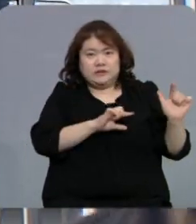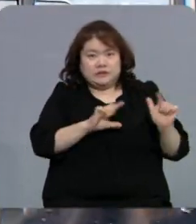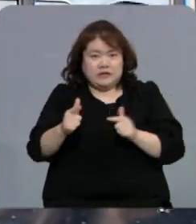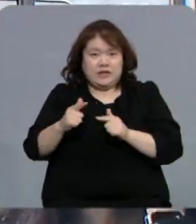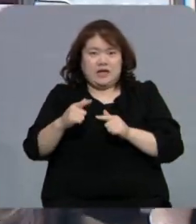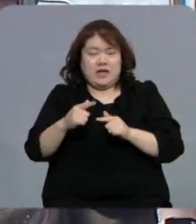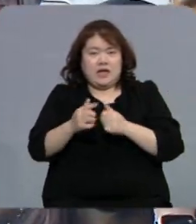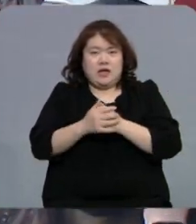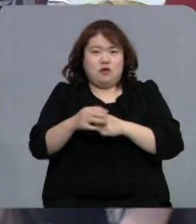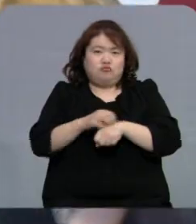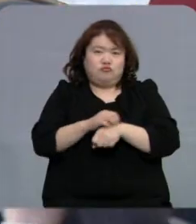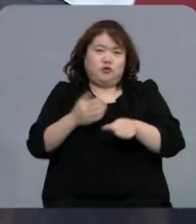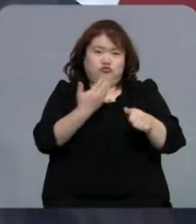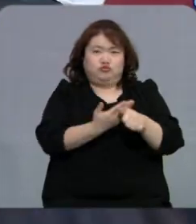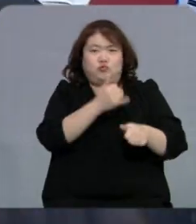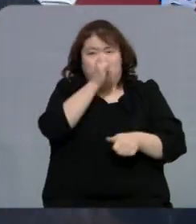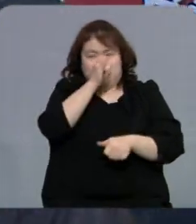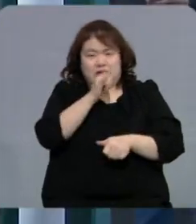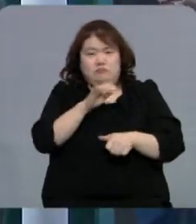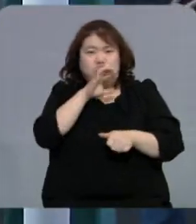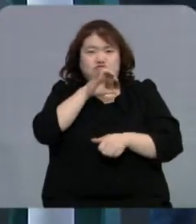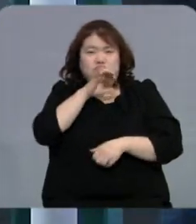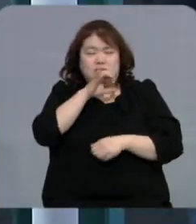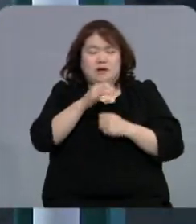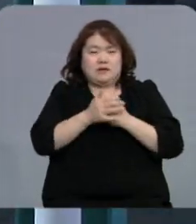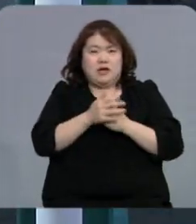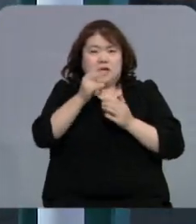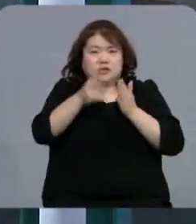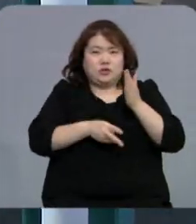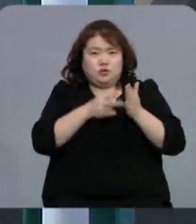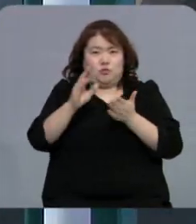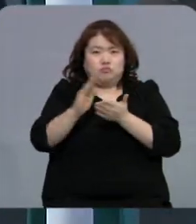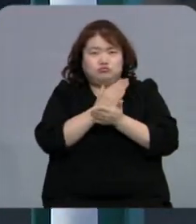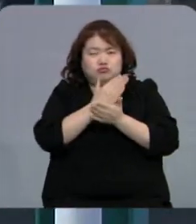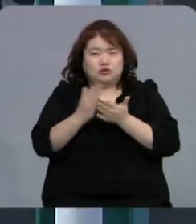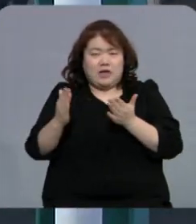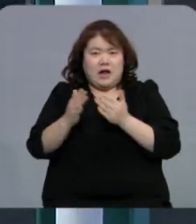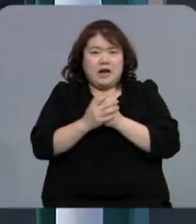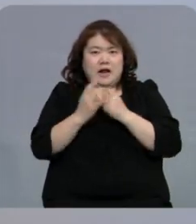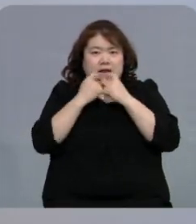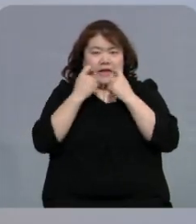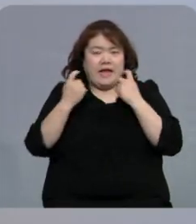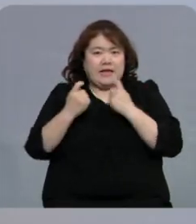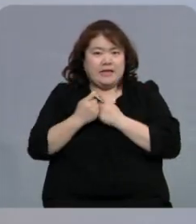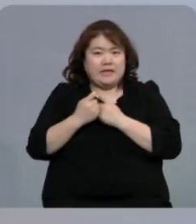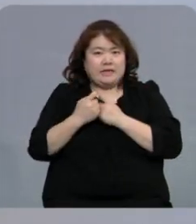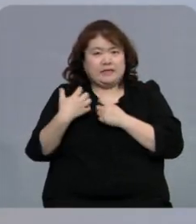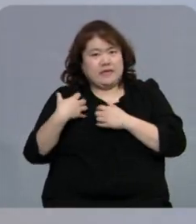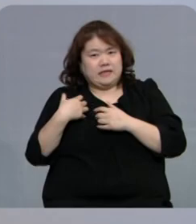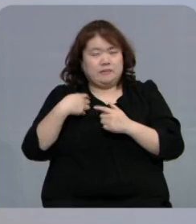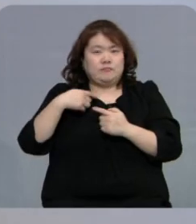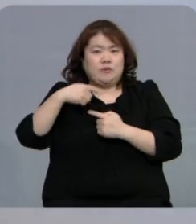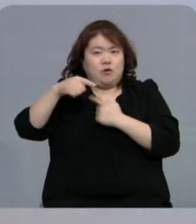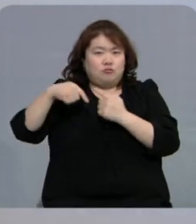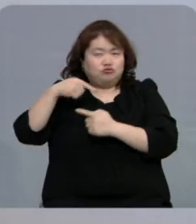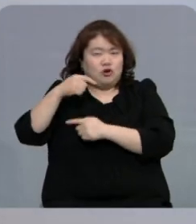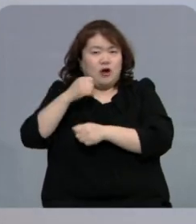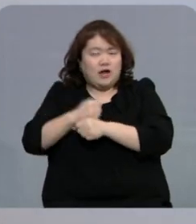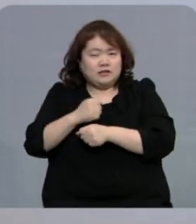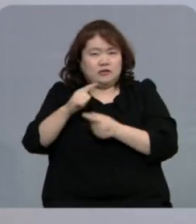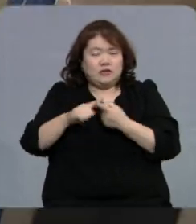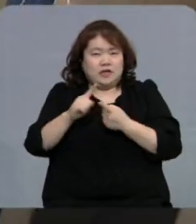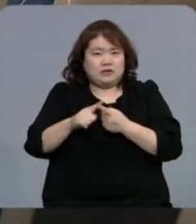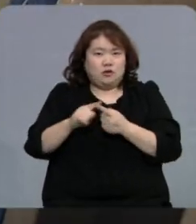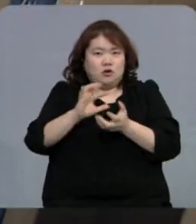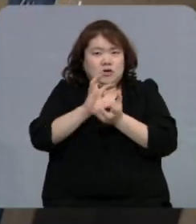있다고 비판했습니다. 노조는 철도 분할 민영화를 추진했던 정당이 선거철에 무궁화호 열차를